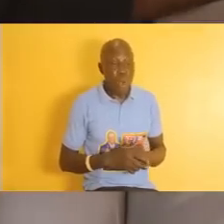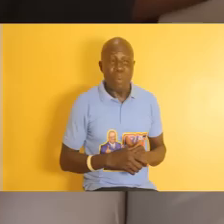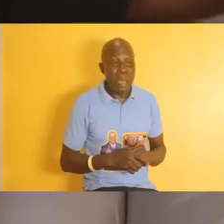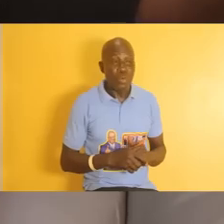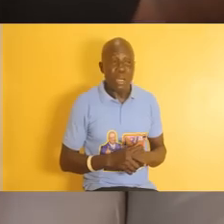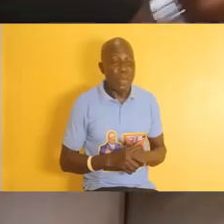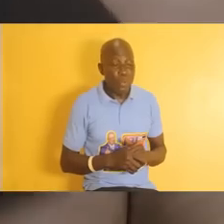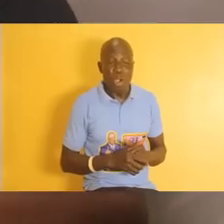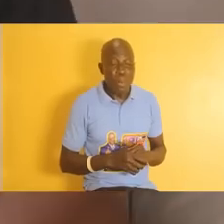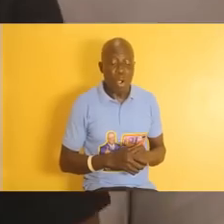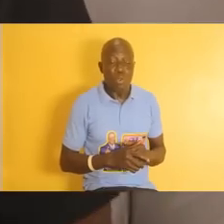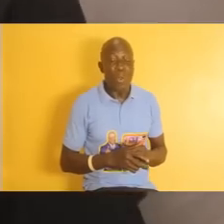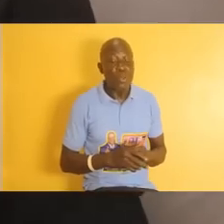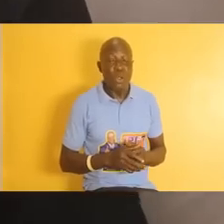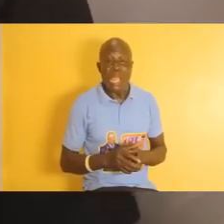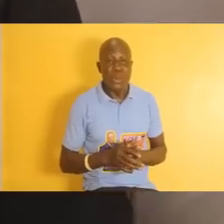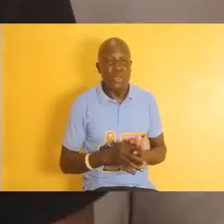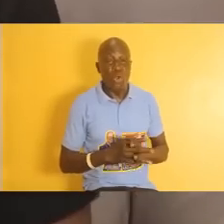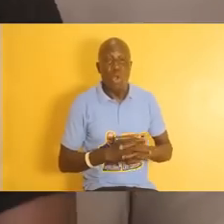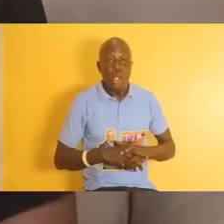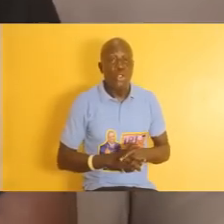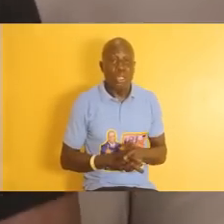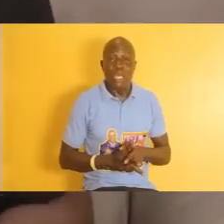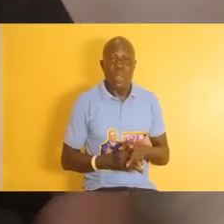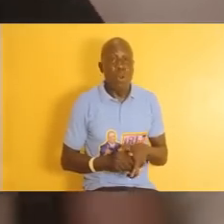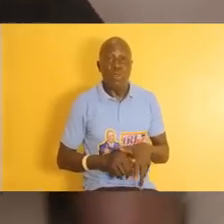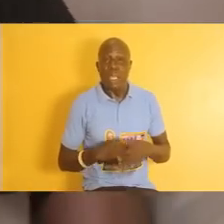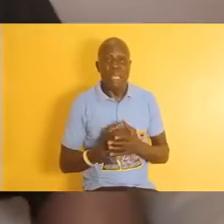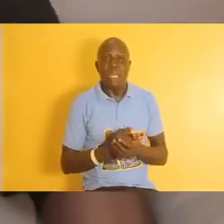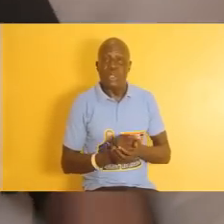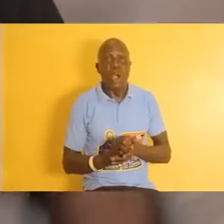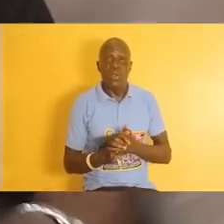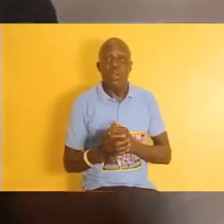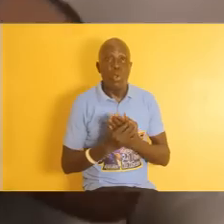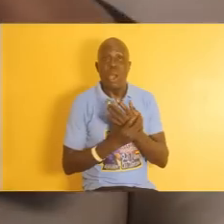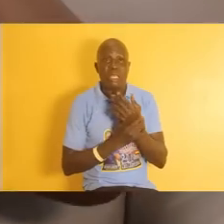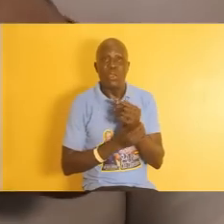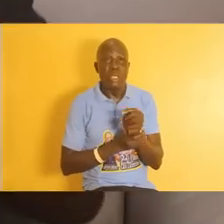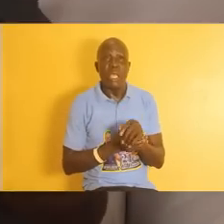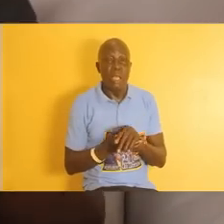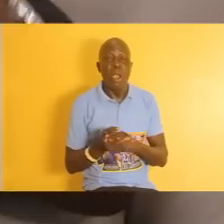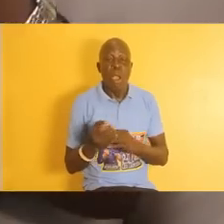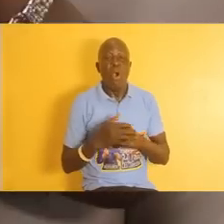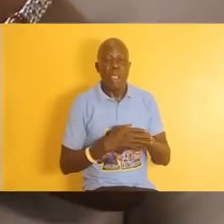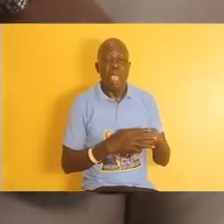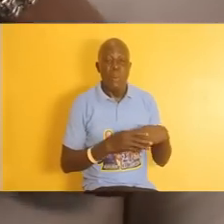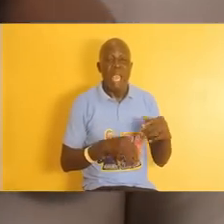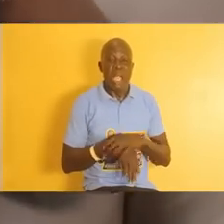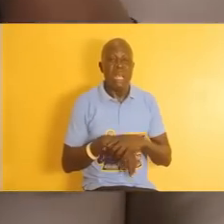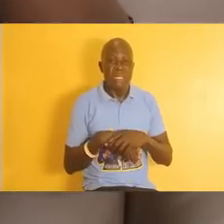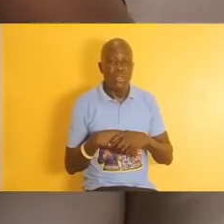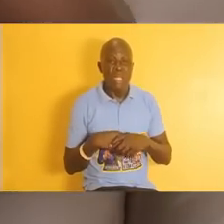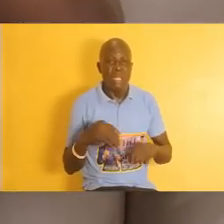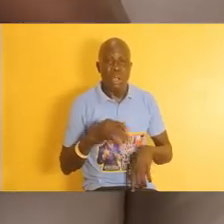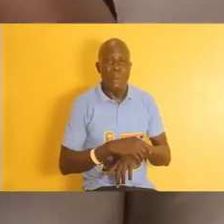my God. Oh my God. Oh my God. Oh my God. Oh my God. Oh my God. Oh my God. Oh my God. Oh my God. Oh my God. Oh my God. Oh my God. Oh my God. Oh my God. Oh my God. Oh my God. Oh my